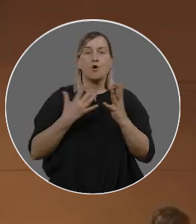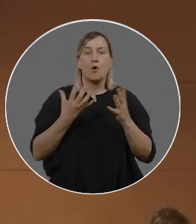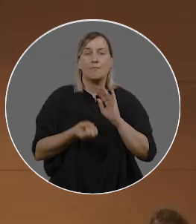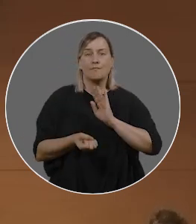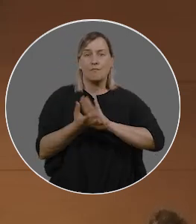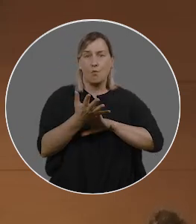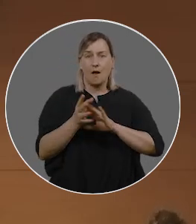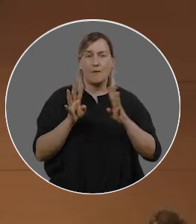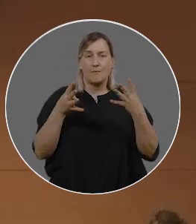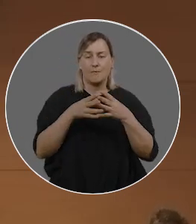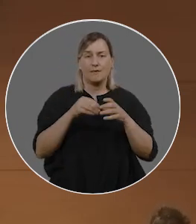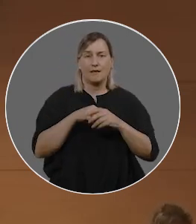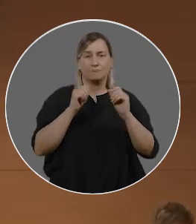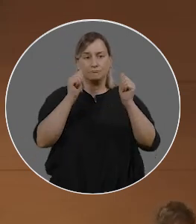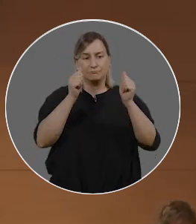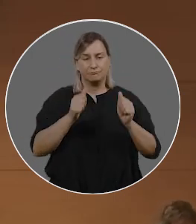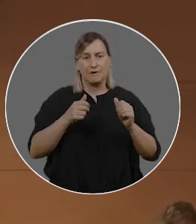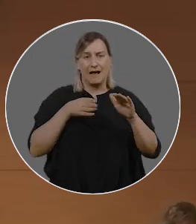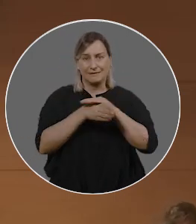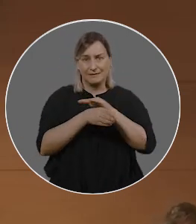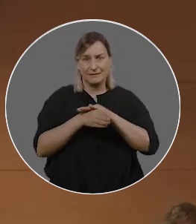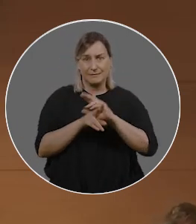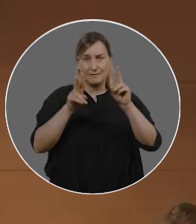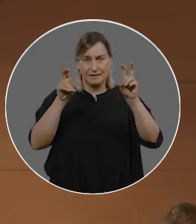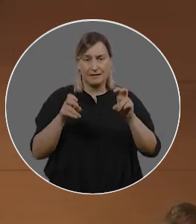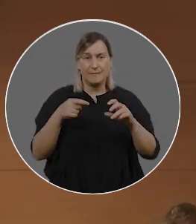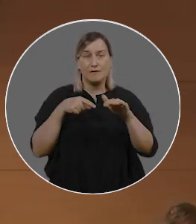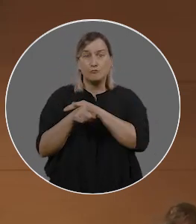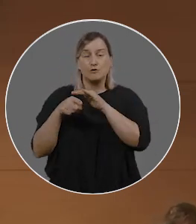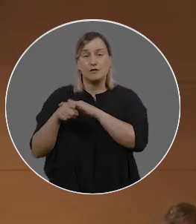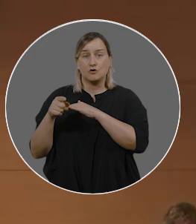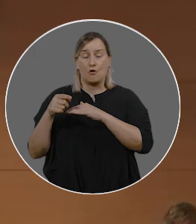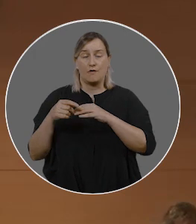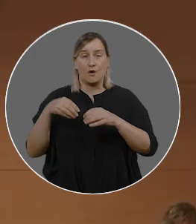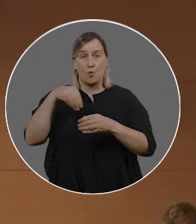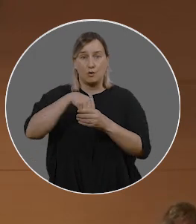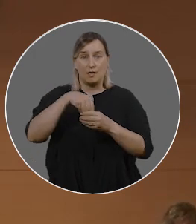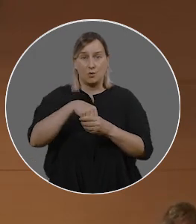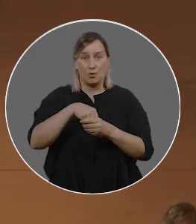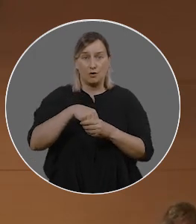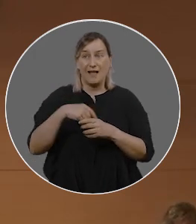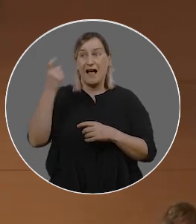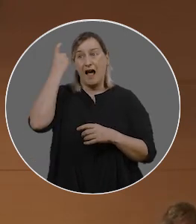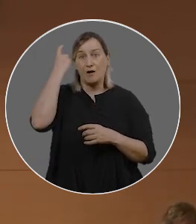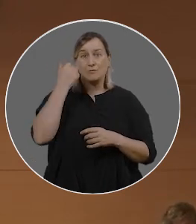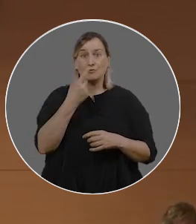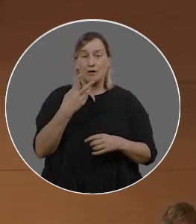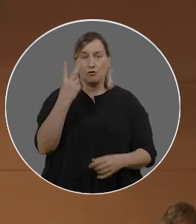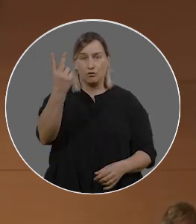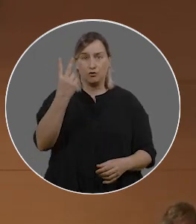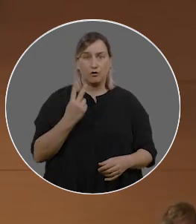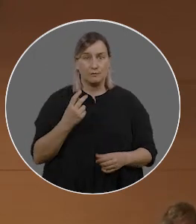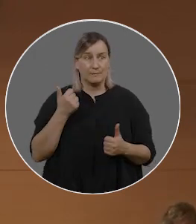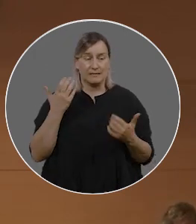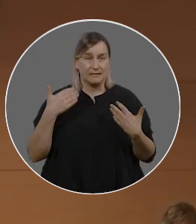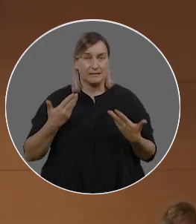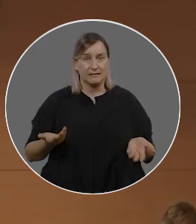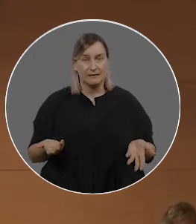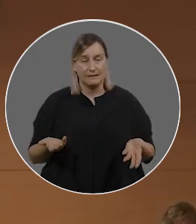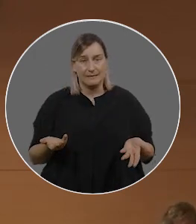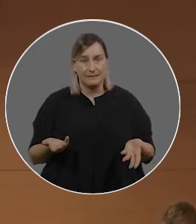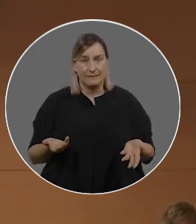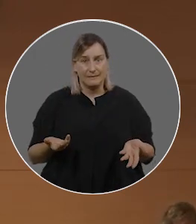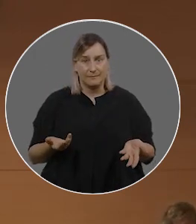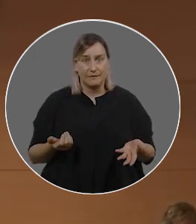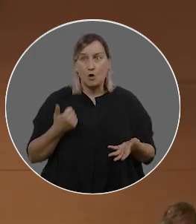de com crear webs usables i accessibles dins del gestor de contingut WordPress, i només tinc dos alumnes.